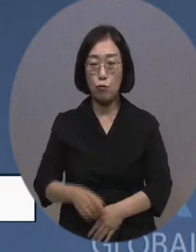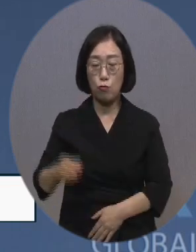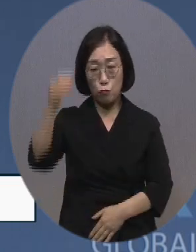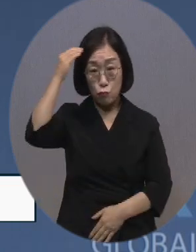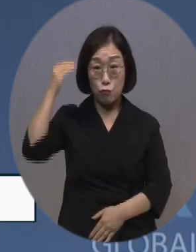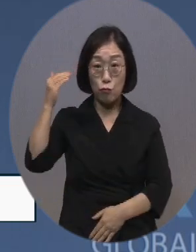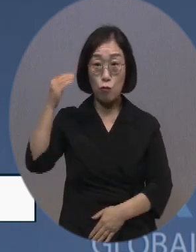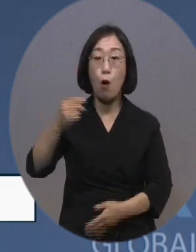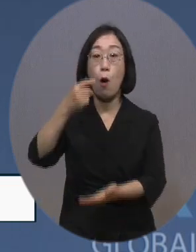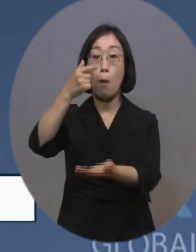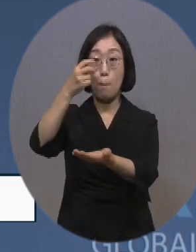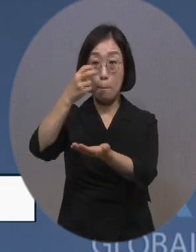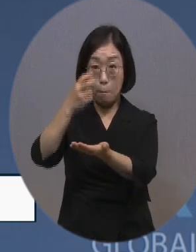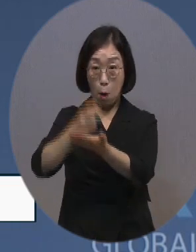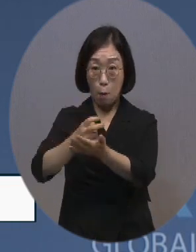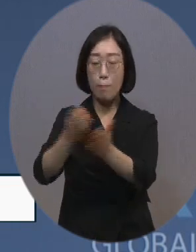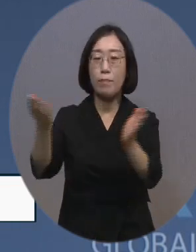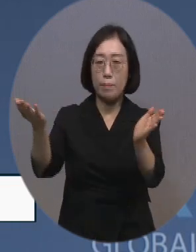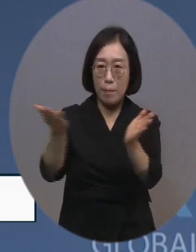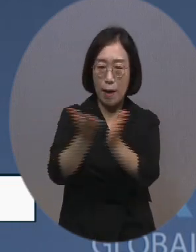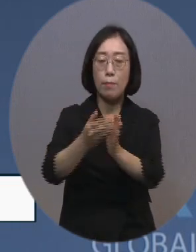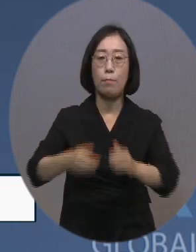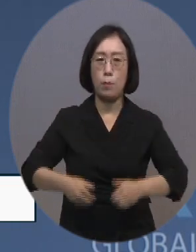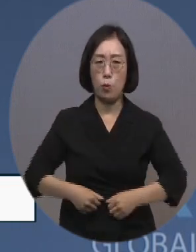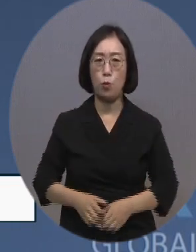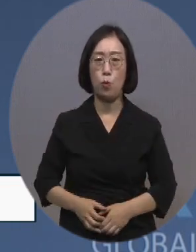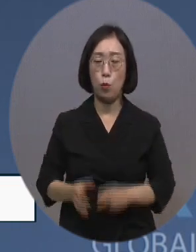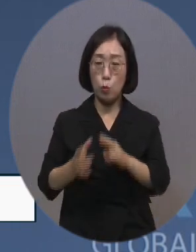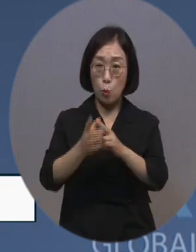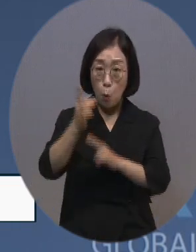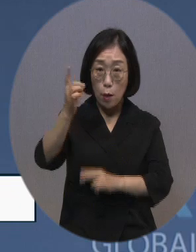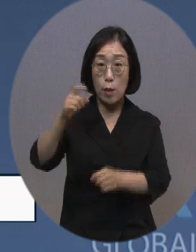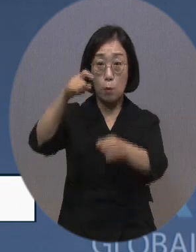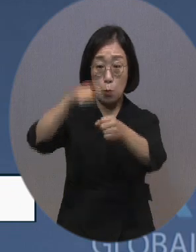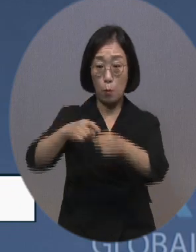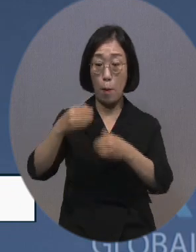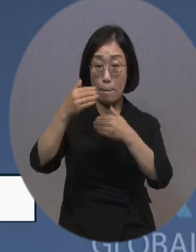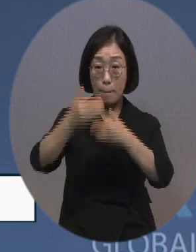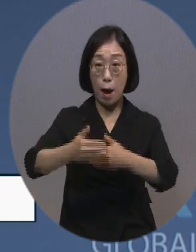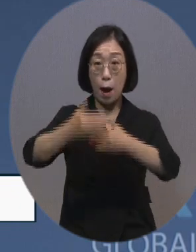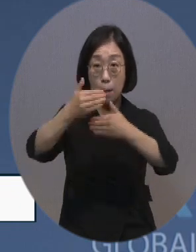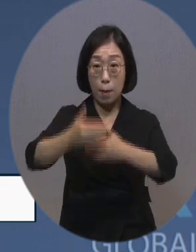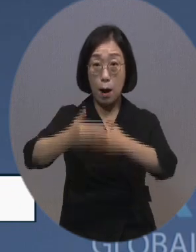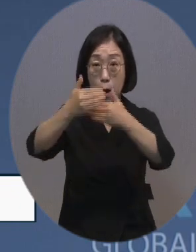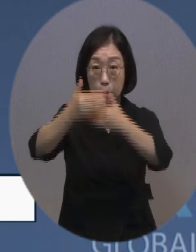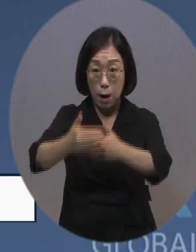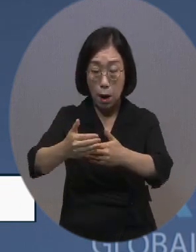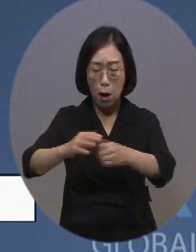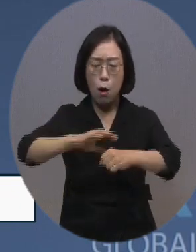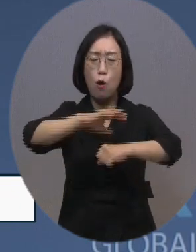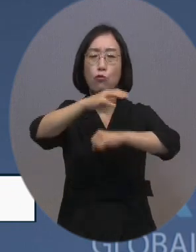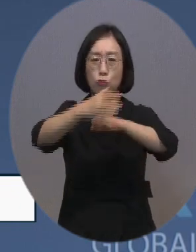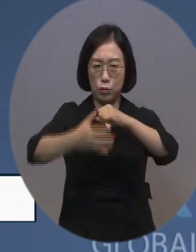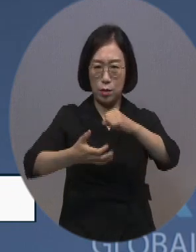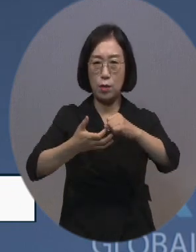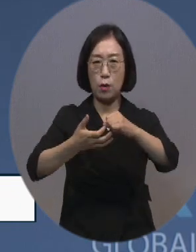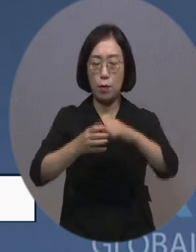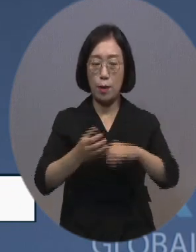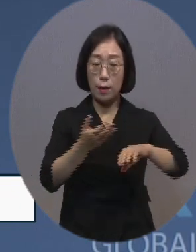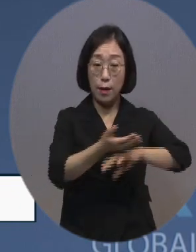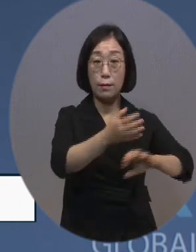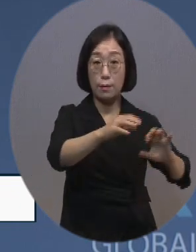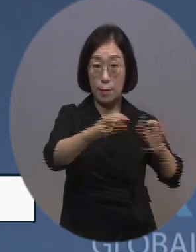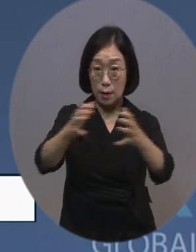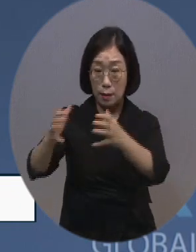가치에 부합되어야 합니다. 통일을 지향해 나가는 과정에서 우리는 이러한 점을 국제사회와